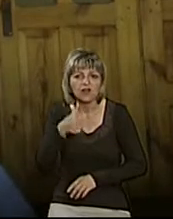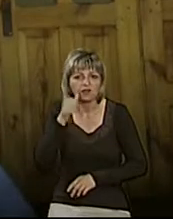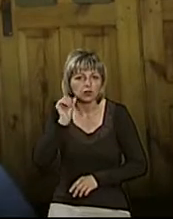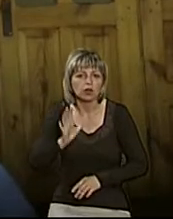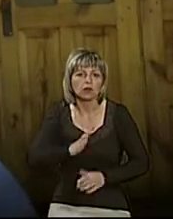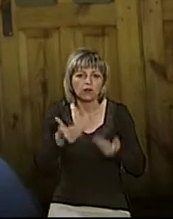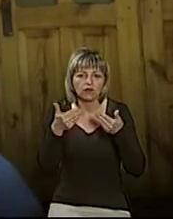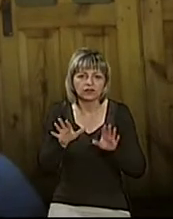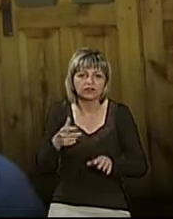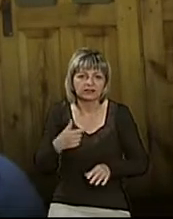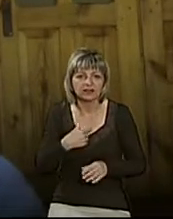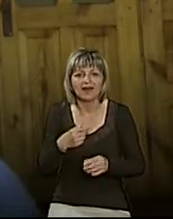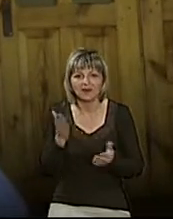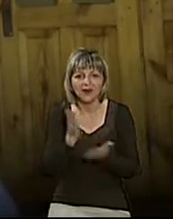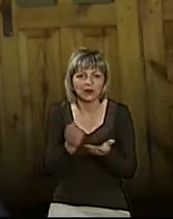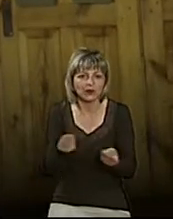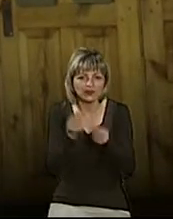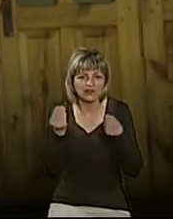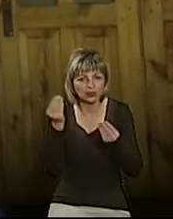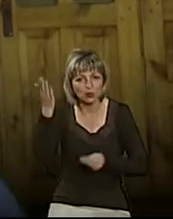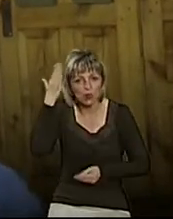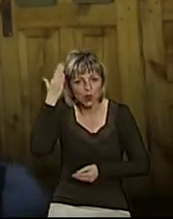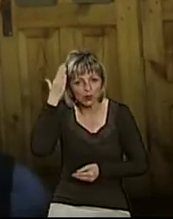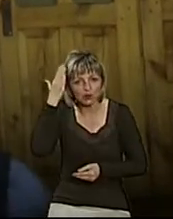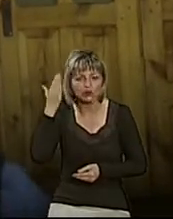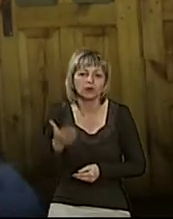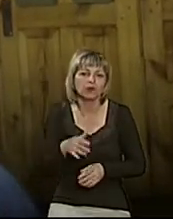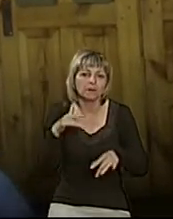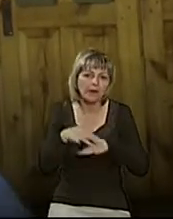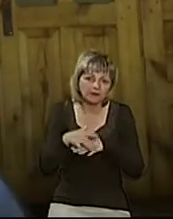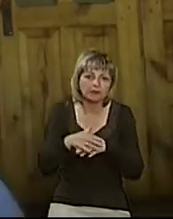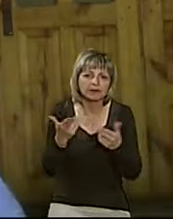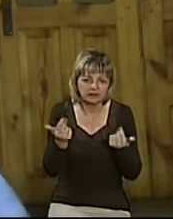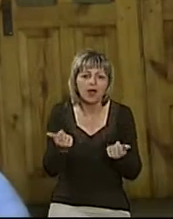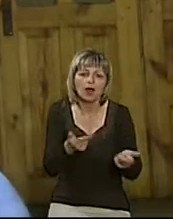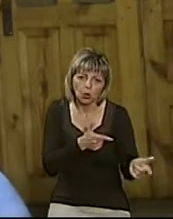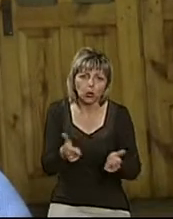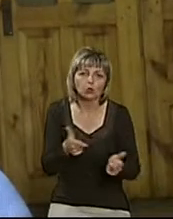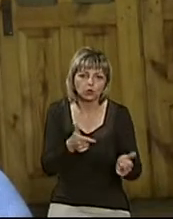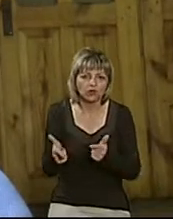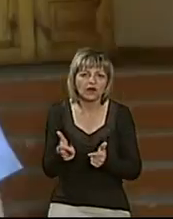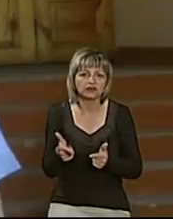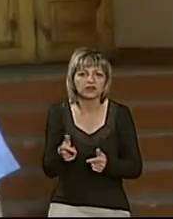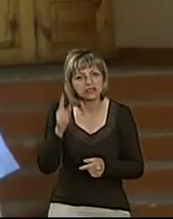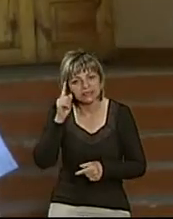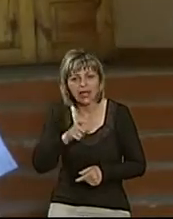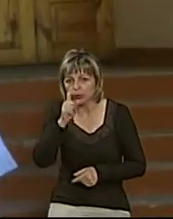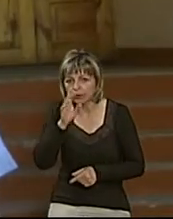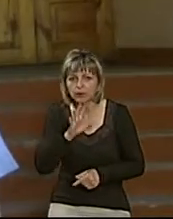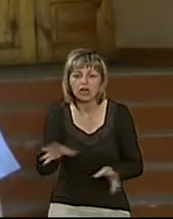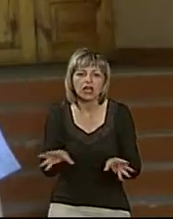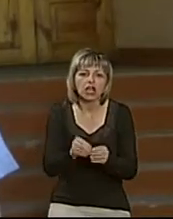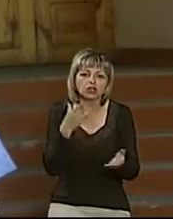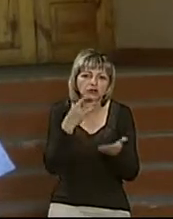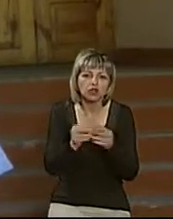того я зараз так зі свіжої голови на математику. Да, але готувався. Думаю, там непогано. З вчителькою своєю